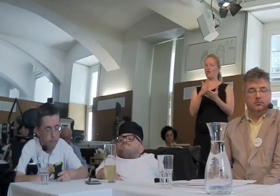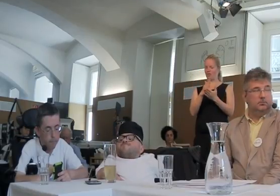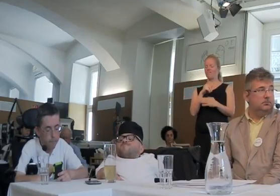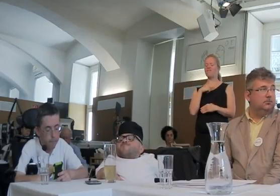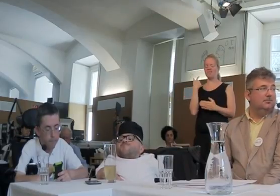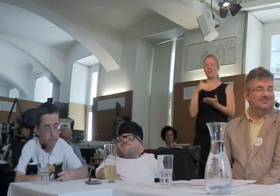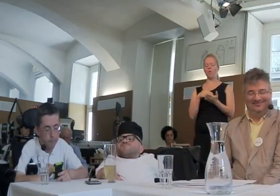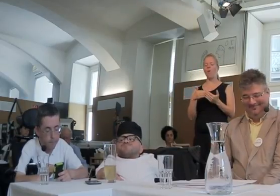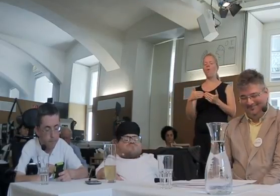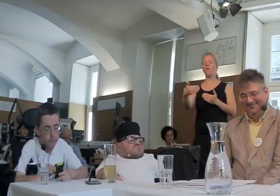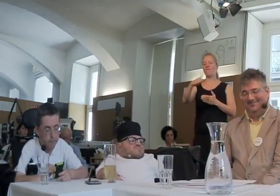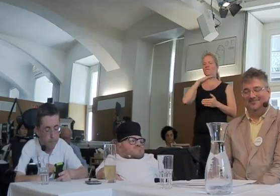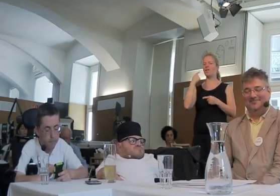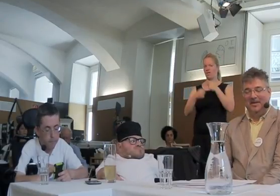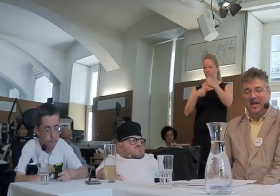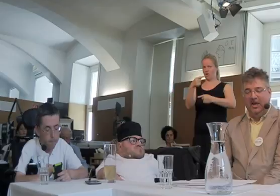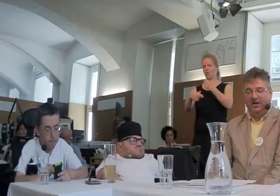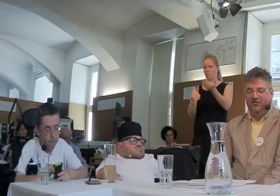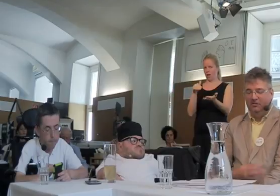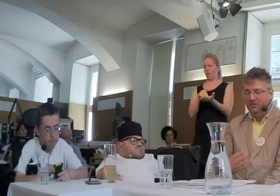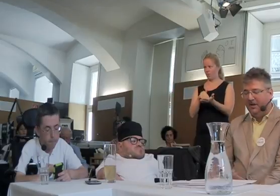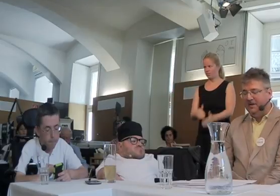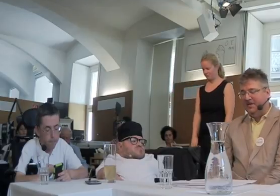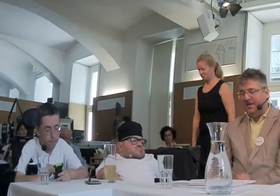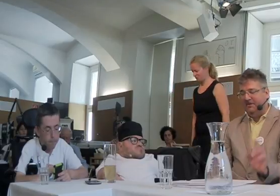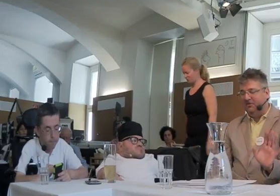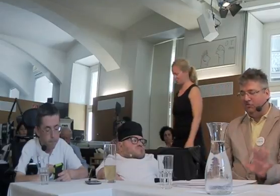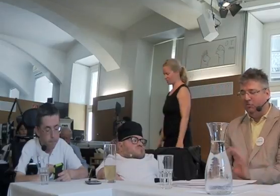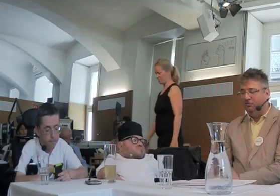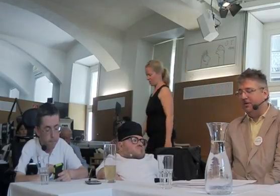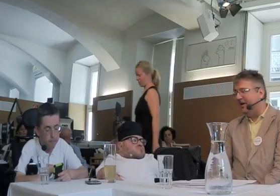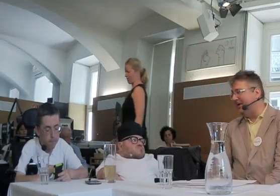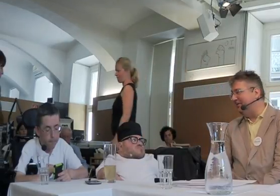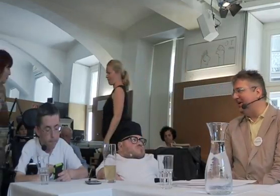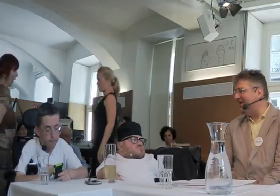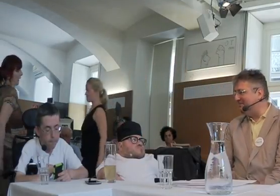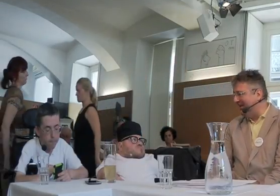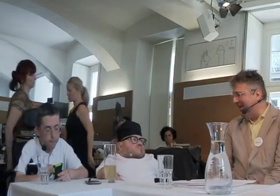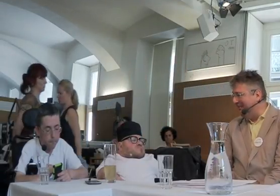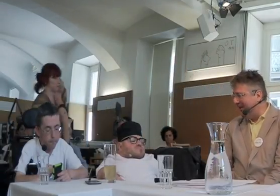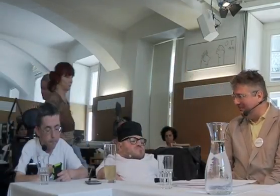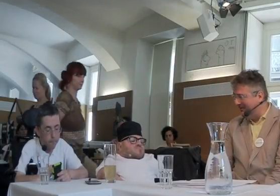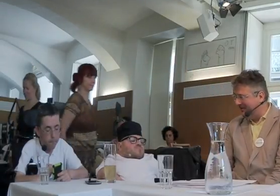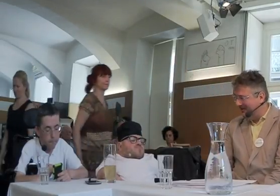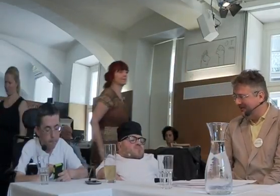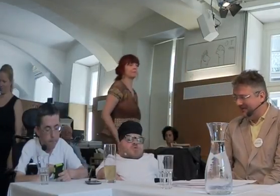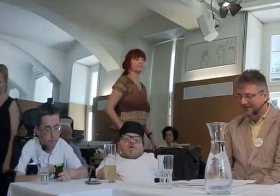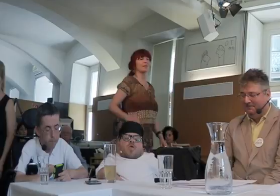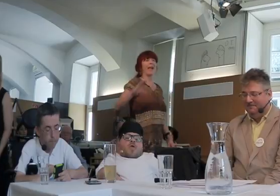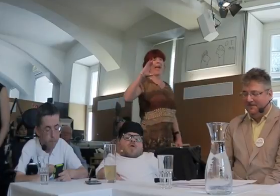viele Meter vor uns haben. Ja, Christoph Dirnbacher, Ihnen lasse ich das Schlusswort, der Herr jetzt Martin Habacher,